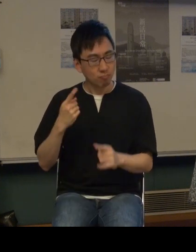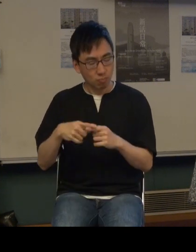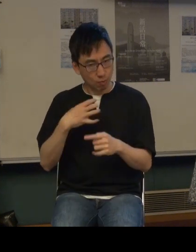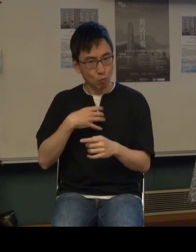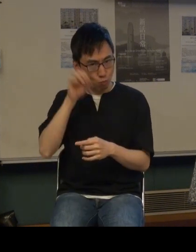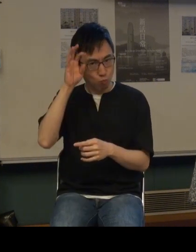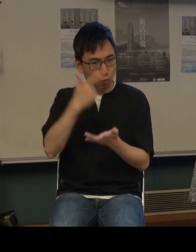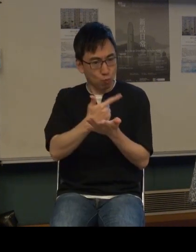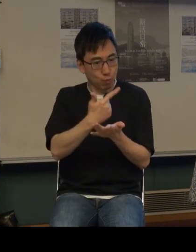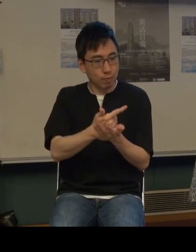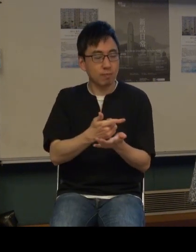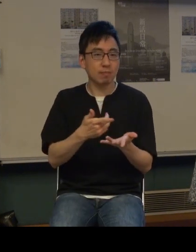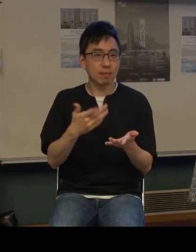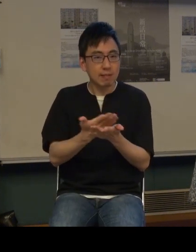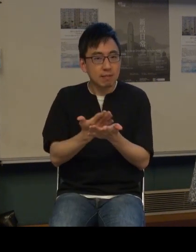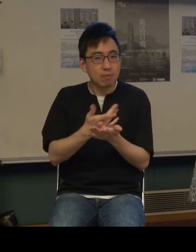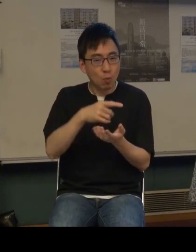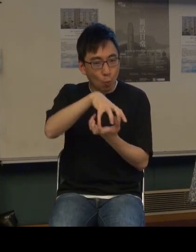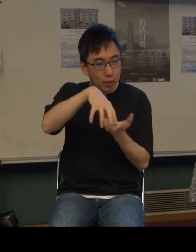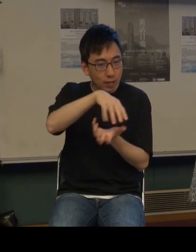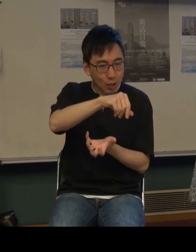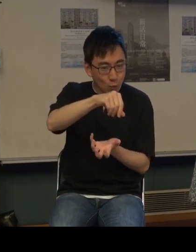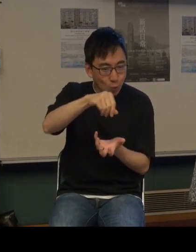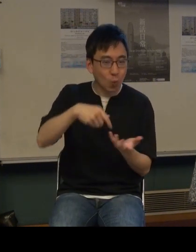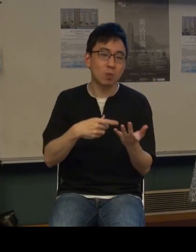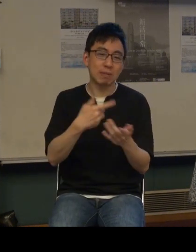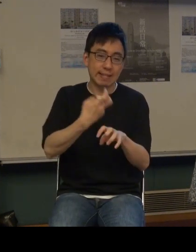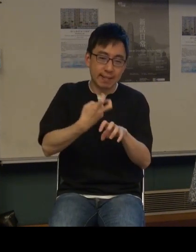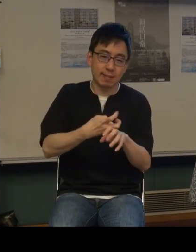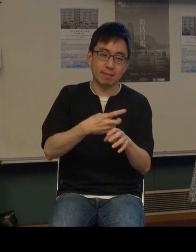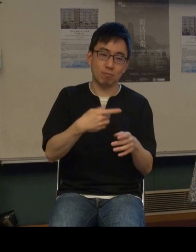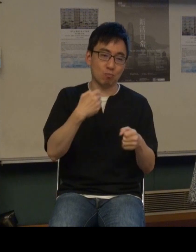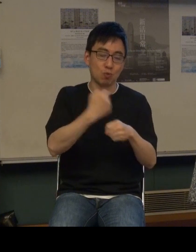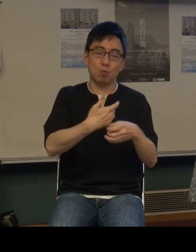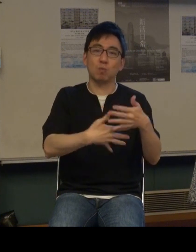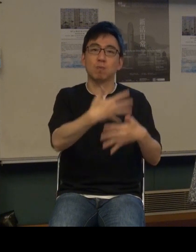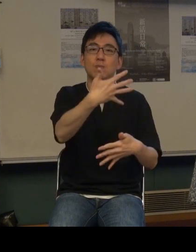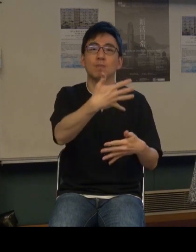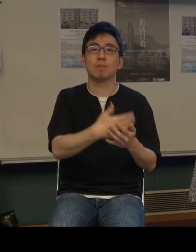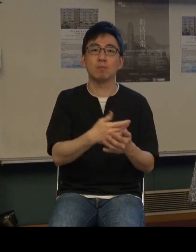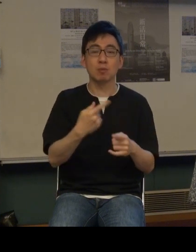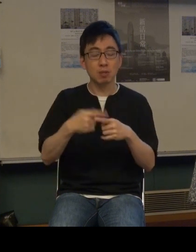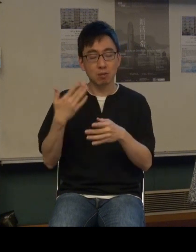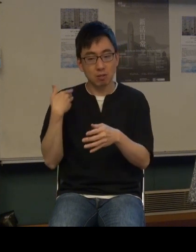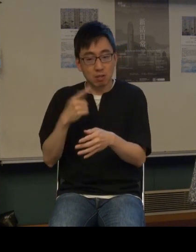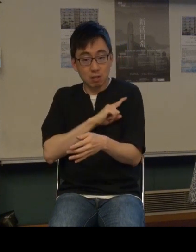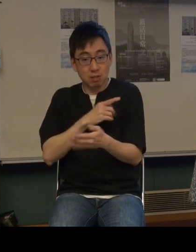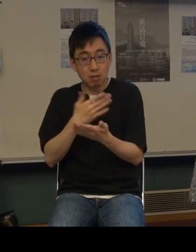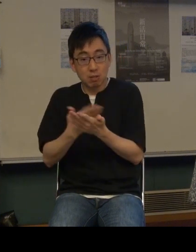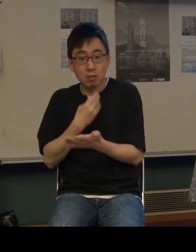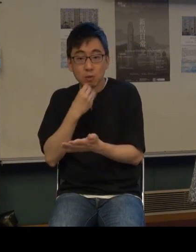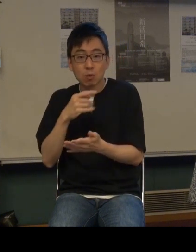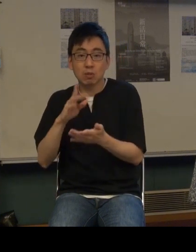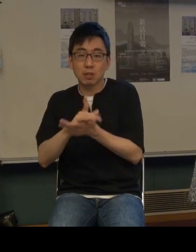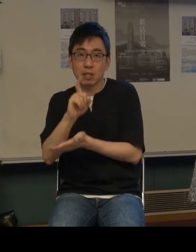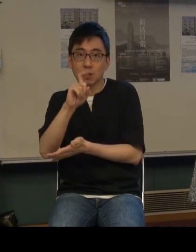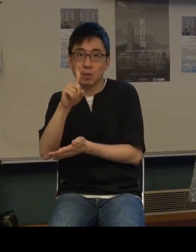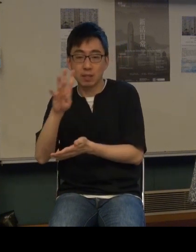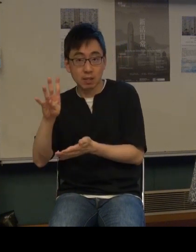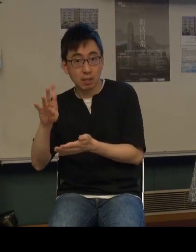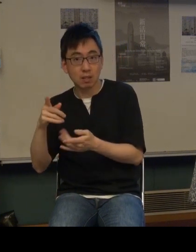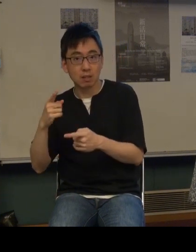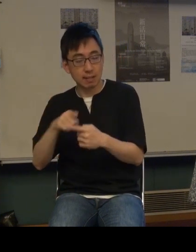倡去用混凝土去做建築物的。他自己咧喺1914年嘅時候咧，亦都做咗一個即係 model 嚇，一個即係